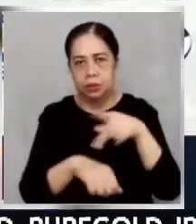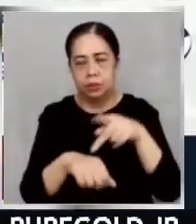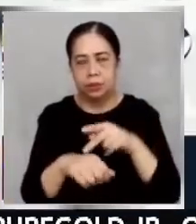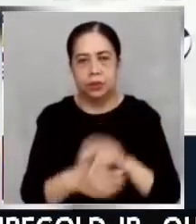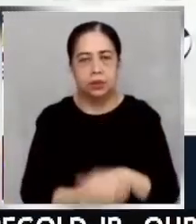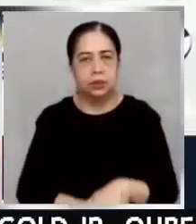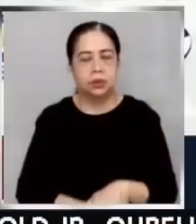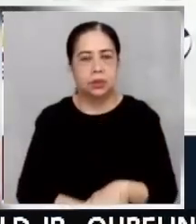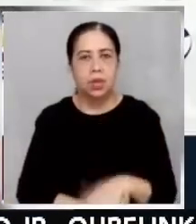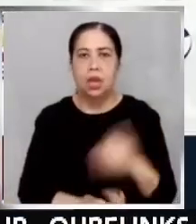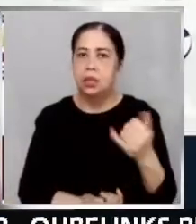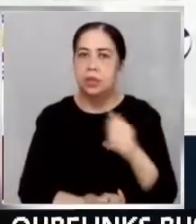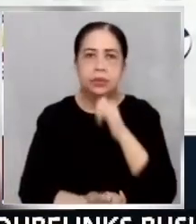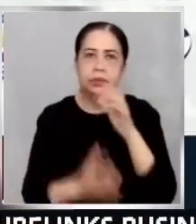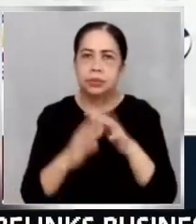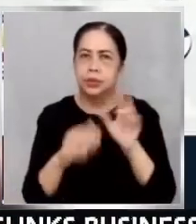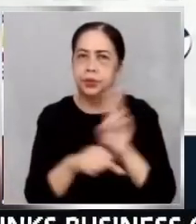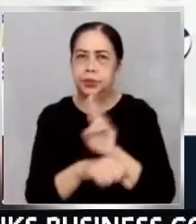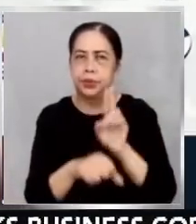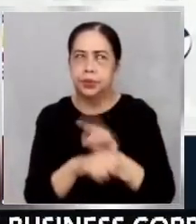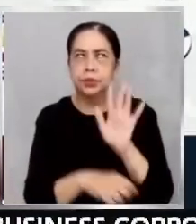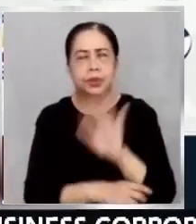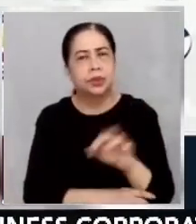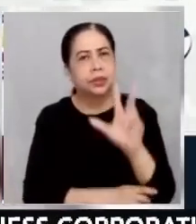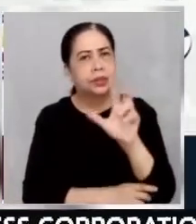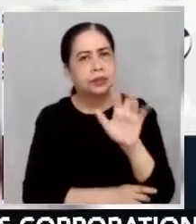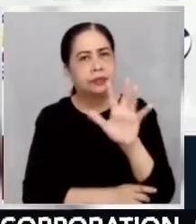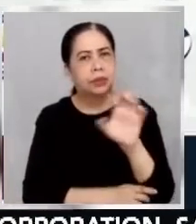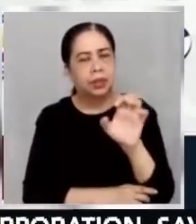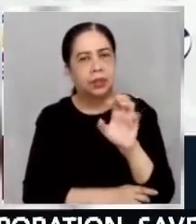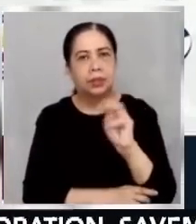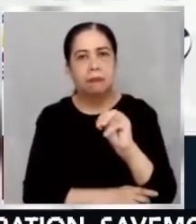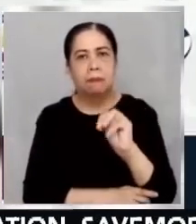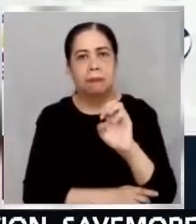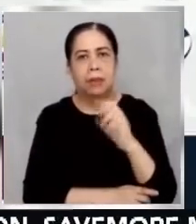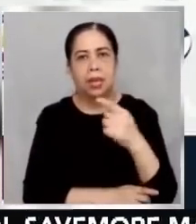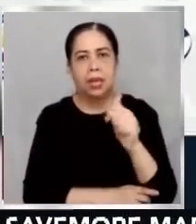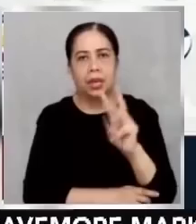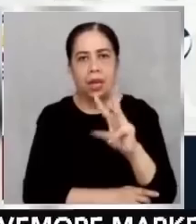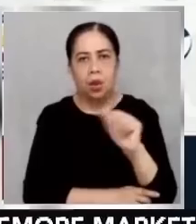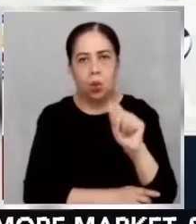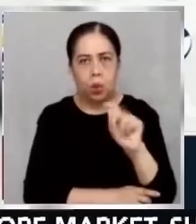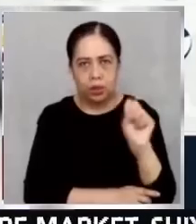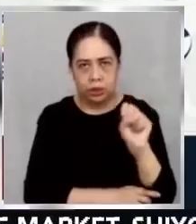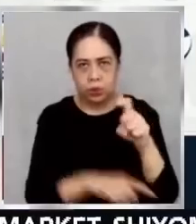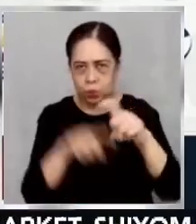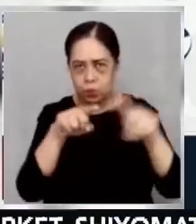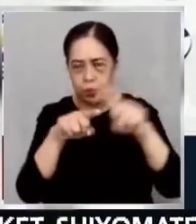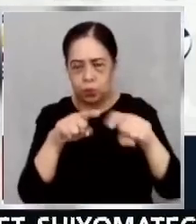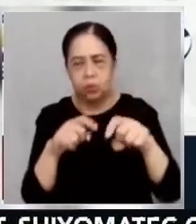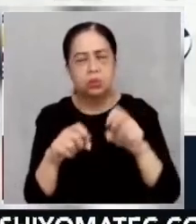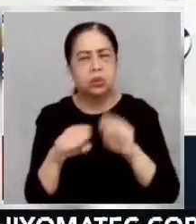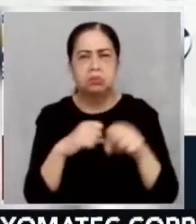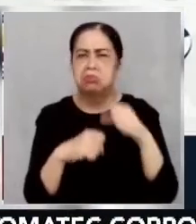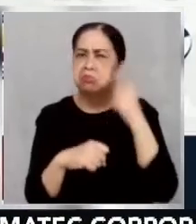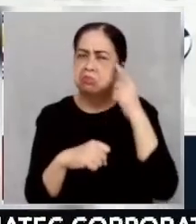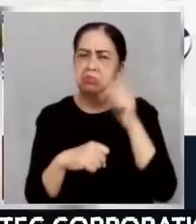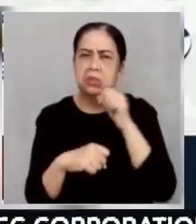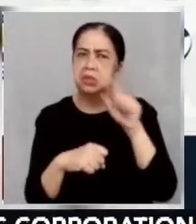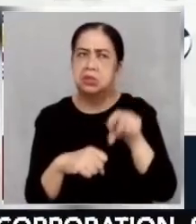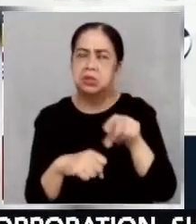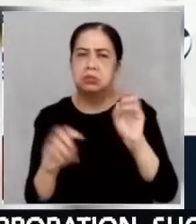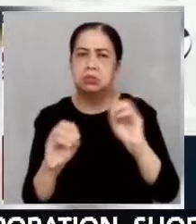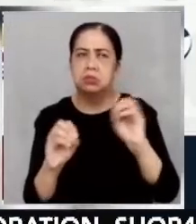natin by about 300 to 500 megawatts. So dahil doon, hindi namin nakikita na magiging